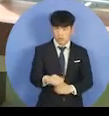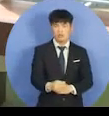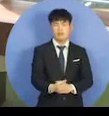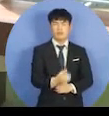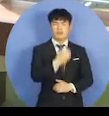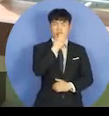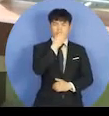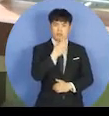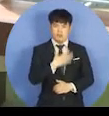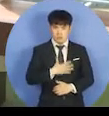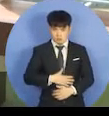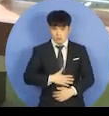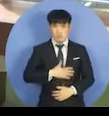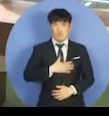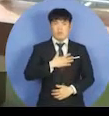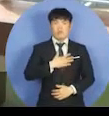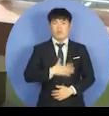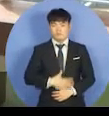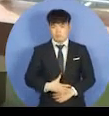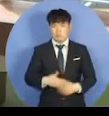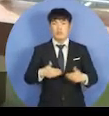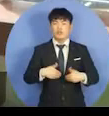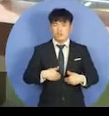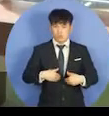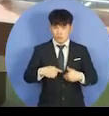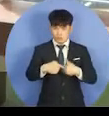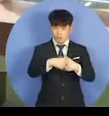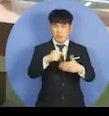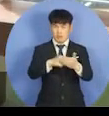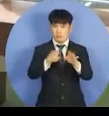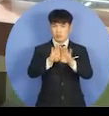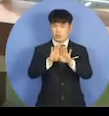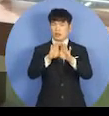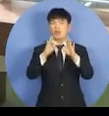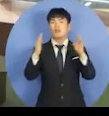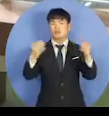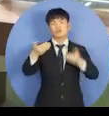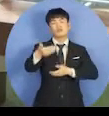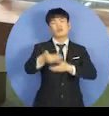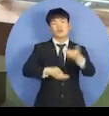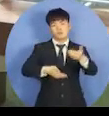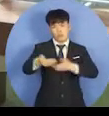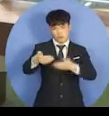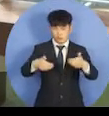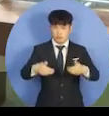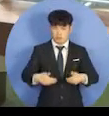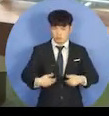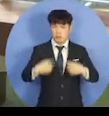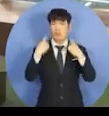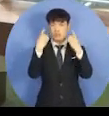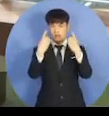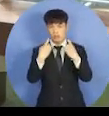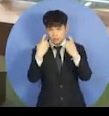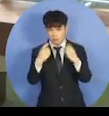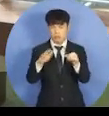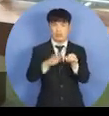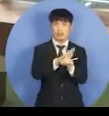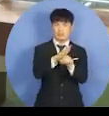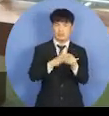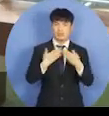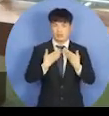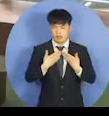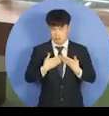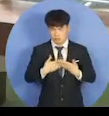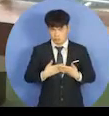우리에겐 호흡이 항상 필요하듯 마음에도 숨구멍을 열어 숨쉬기가 필요합니다. 여행, 산책,